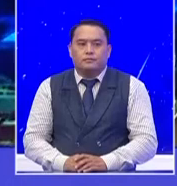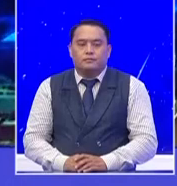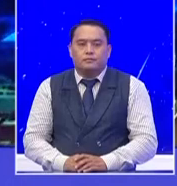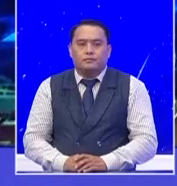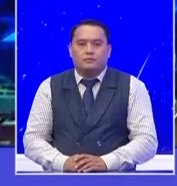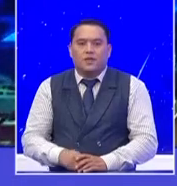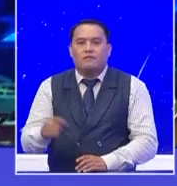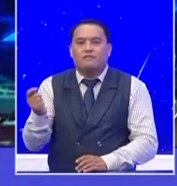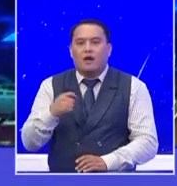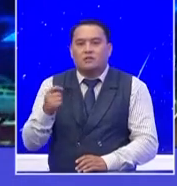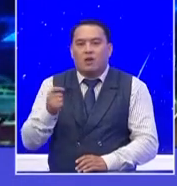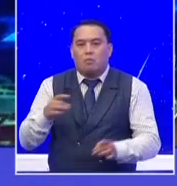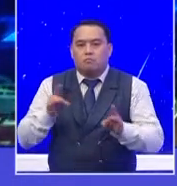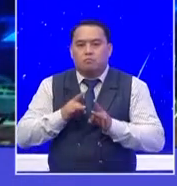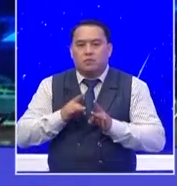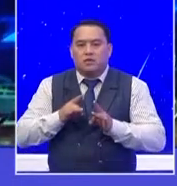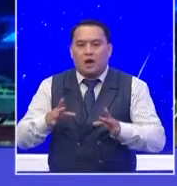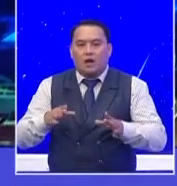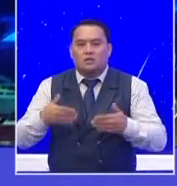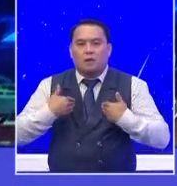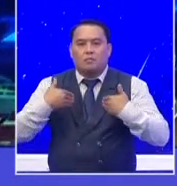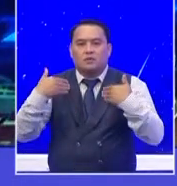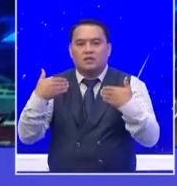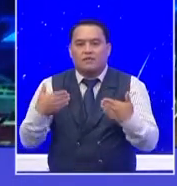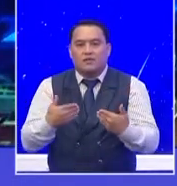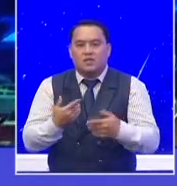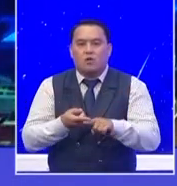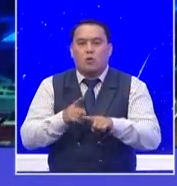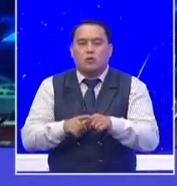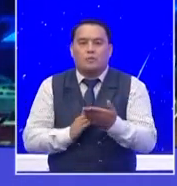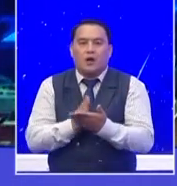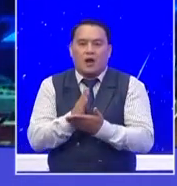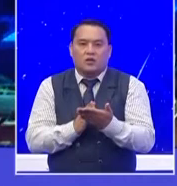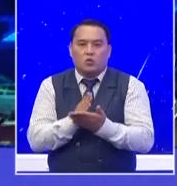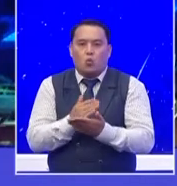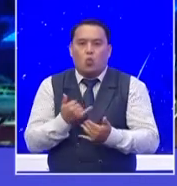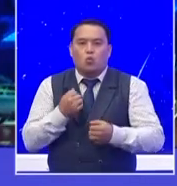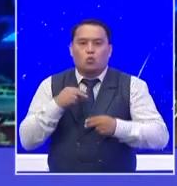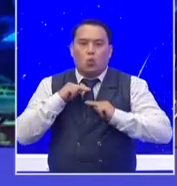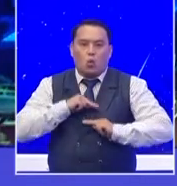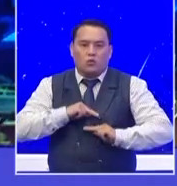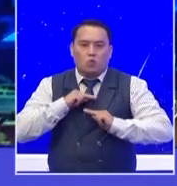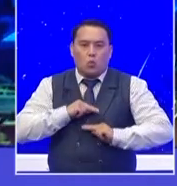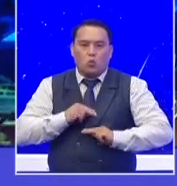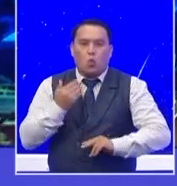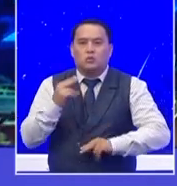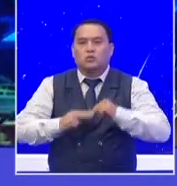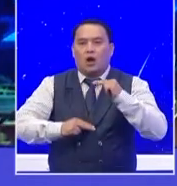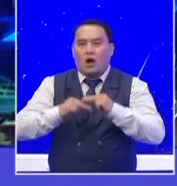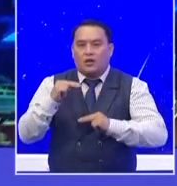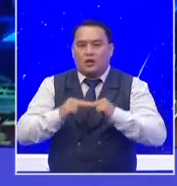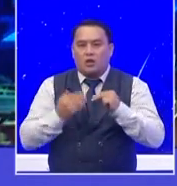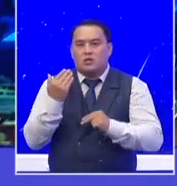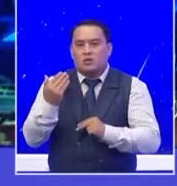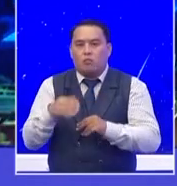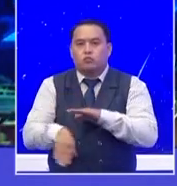В воскресенье свой профессиональный праздник отметили представители самой созидательной сферы. Благодаря упорному и кропотливому труду строителей